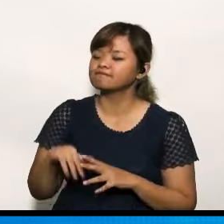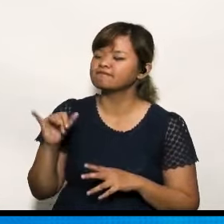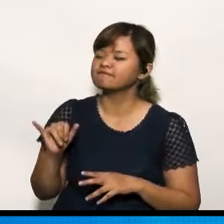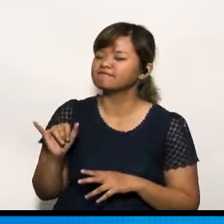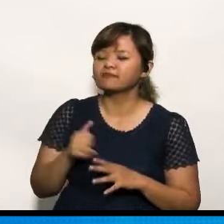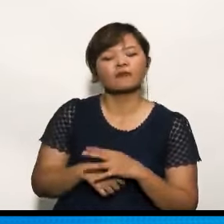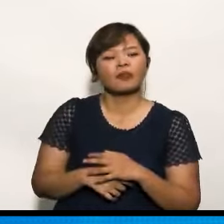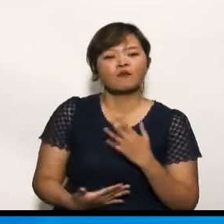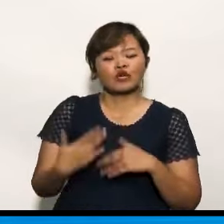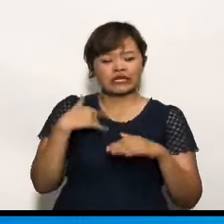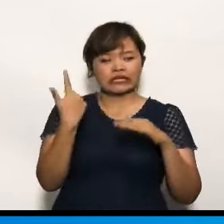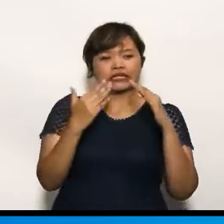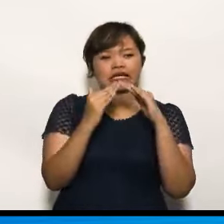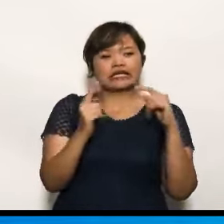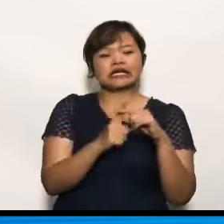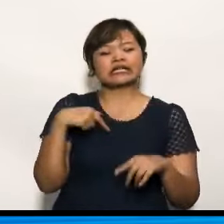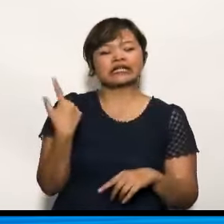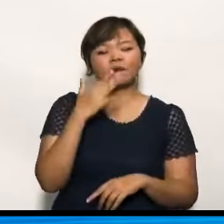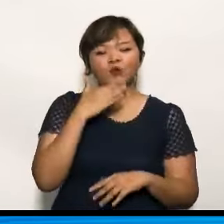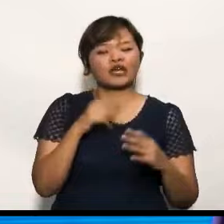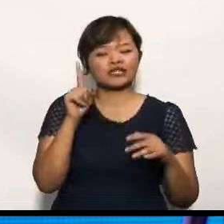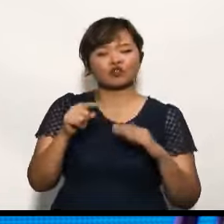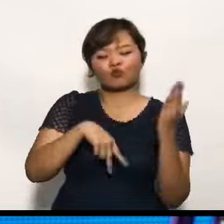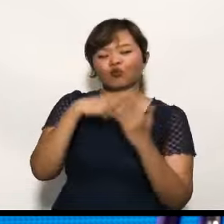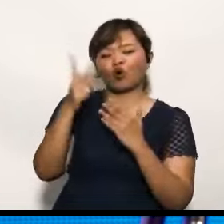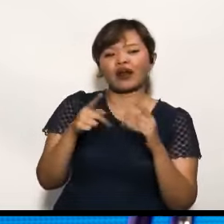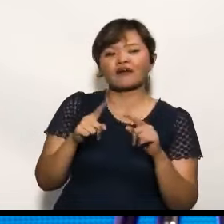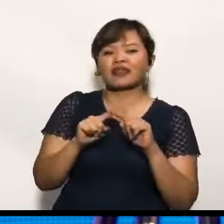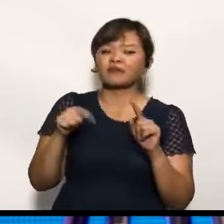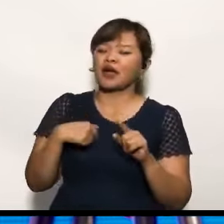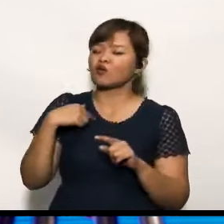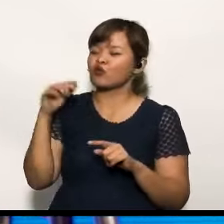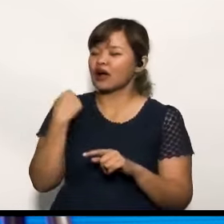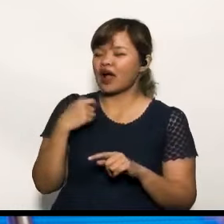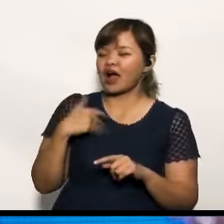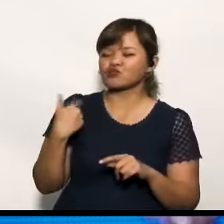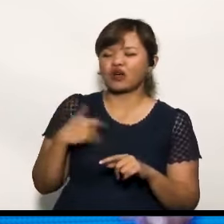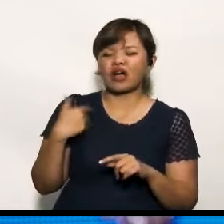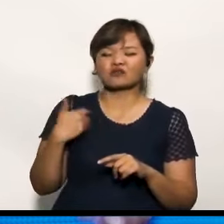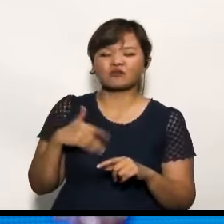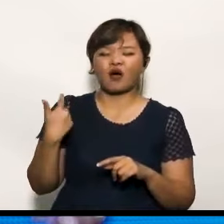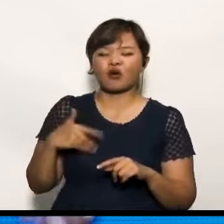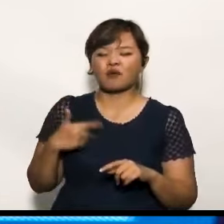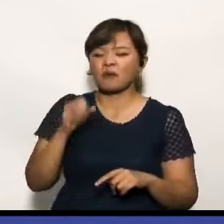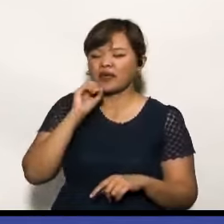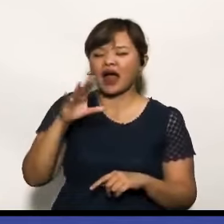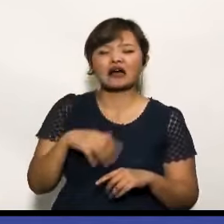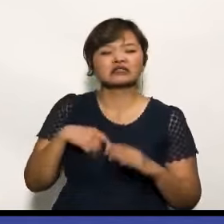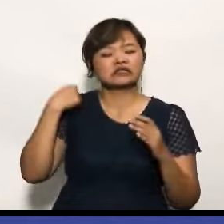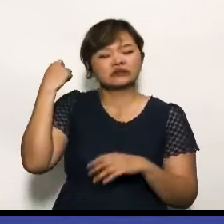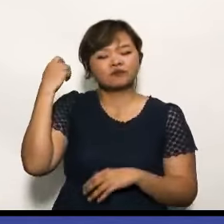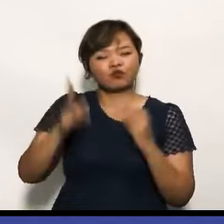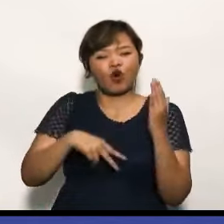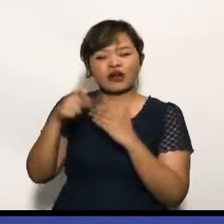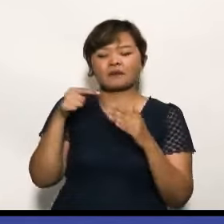gereja kita punya satu, I would say program, but I don't like to say it as a program. It's a wheel